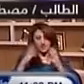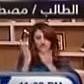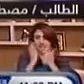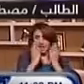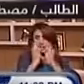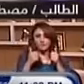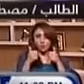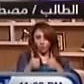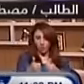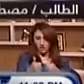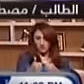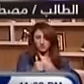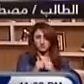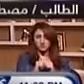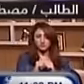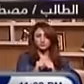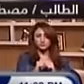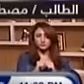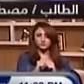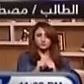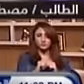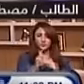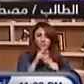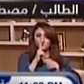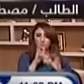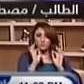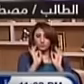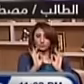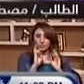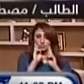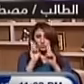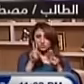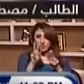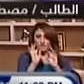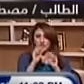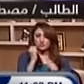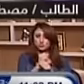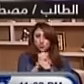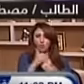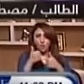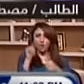انا بتكلم ان لما نيجي ننتقد